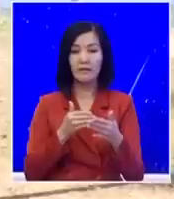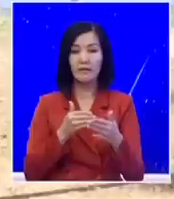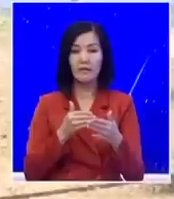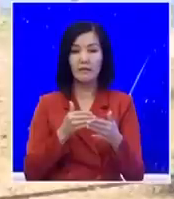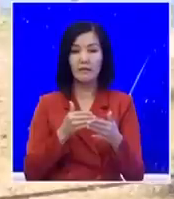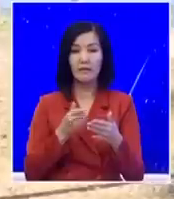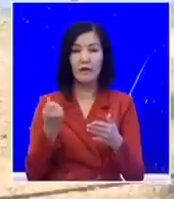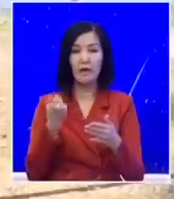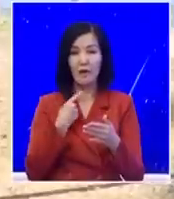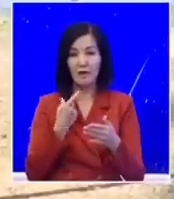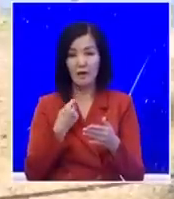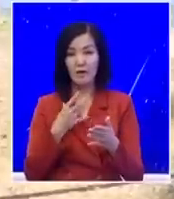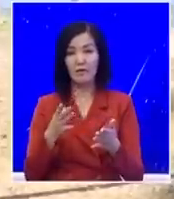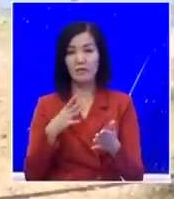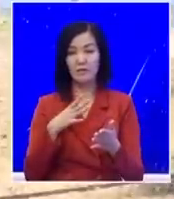арақ шарап ішіп,